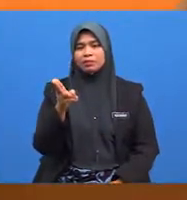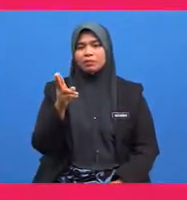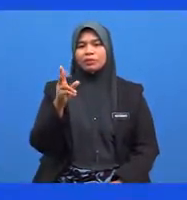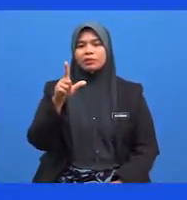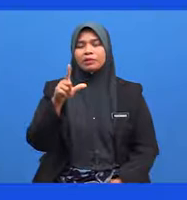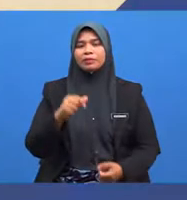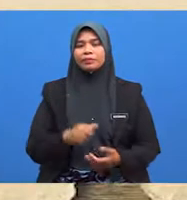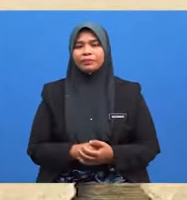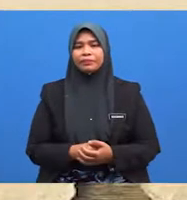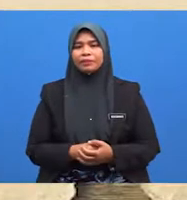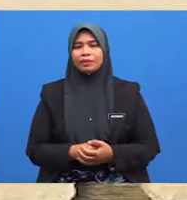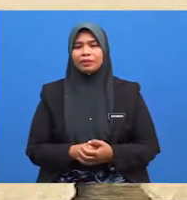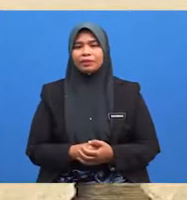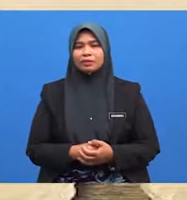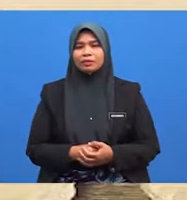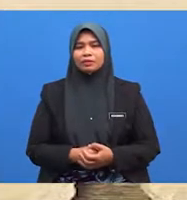air.